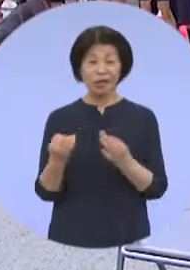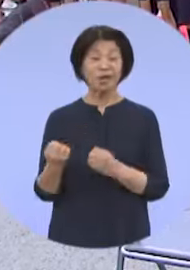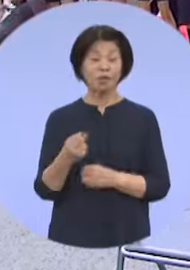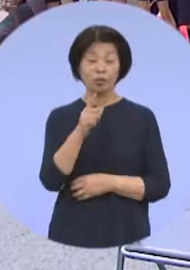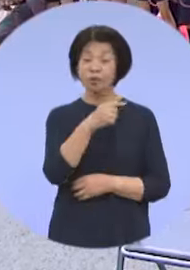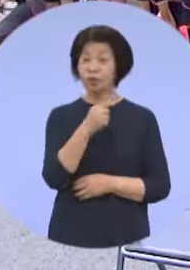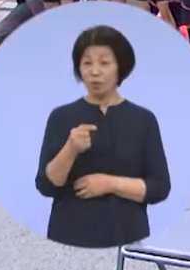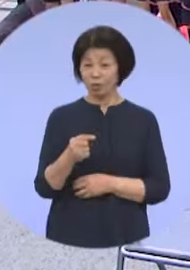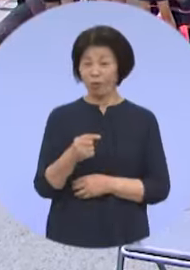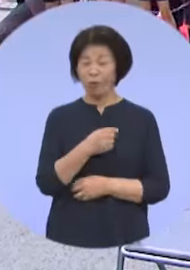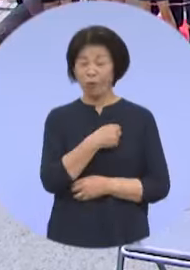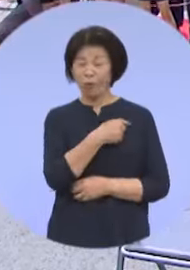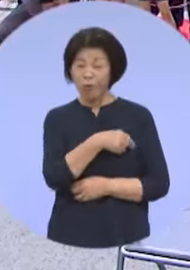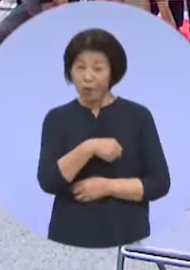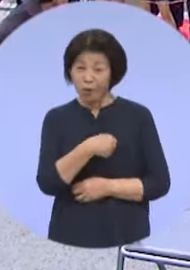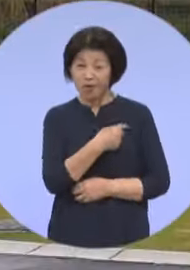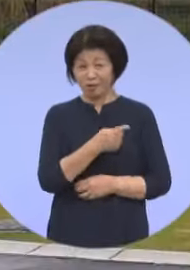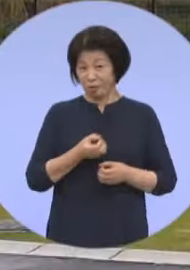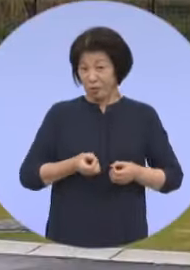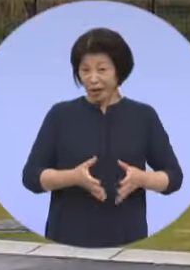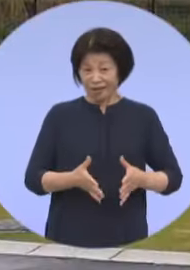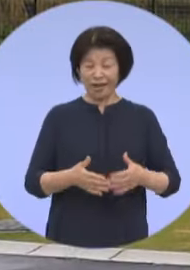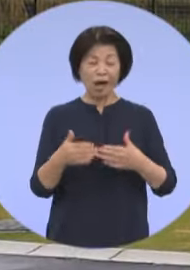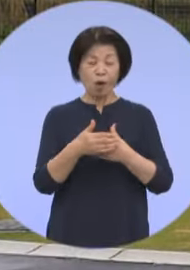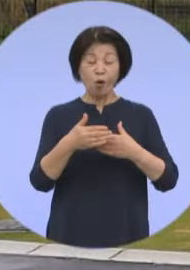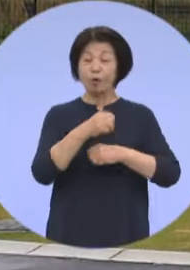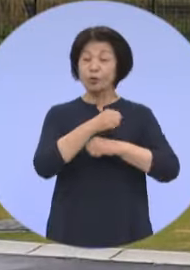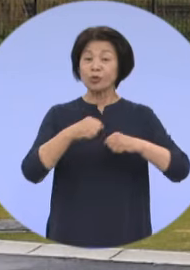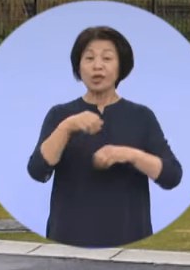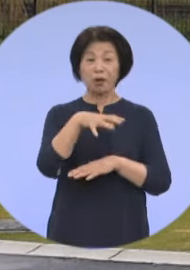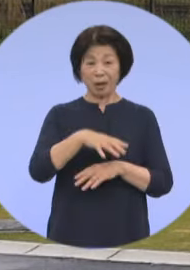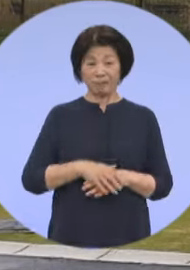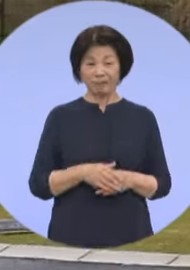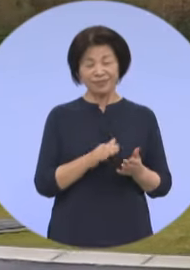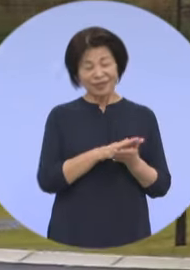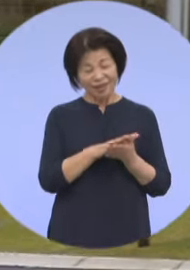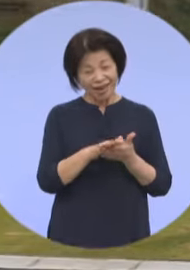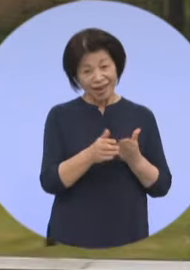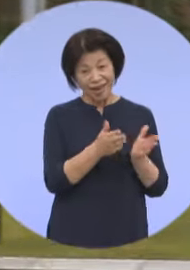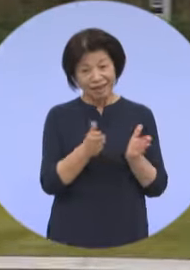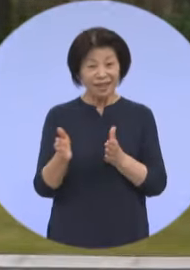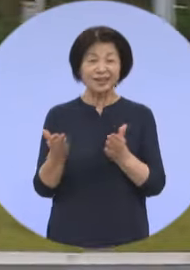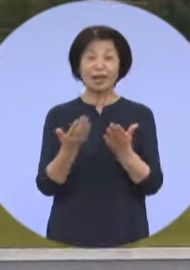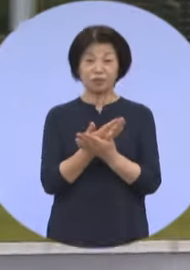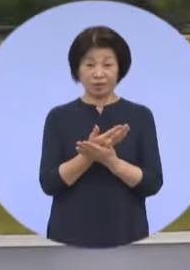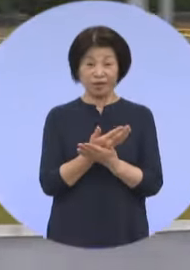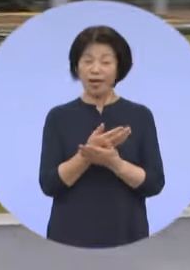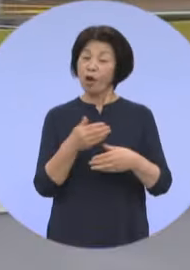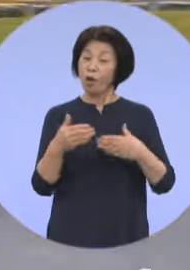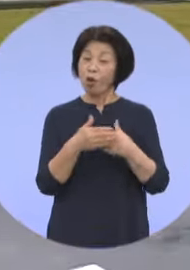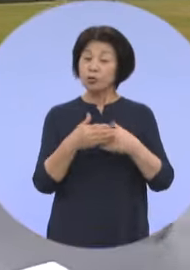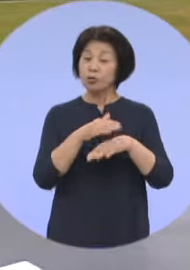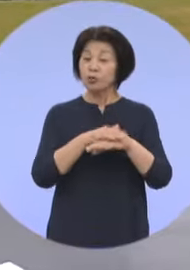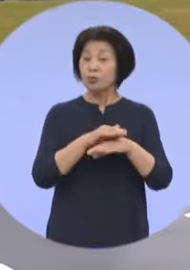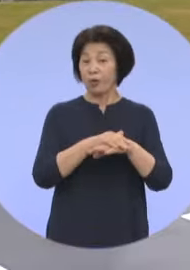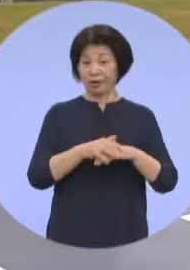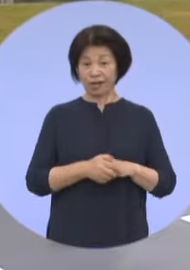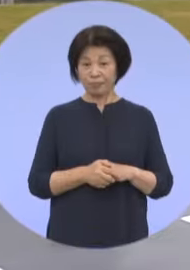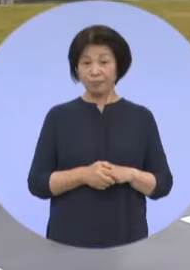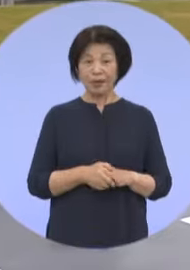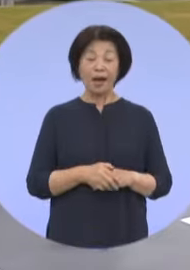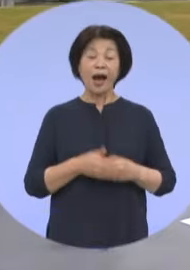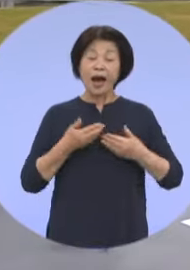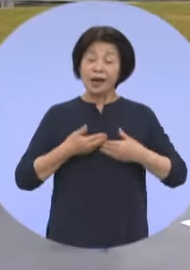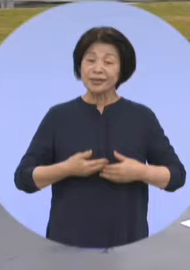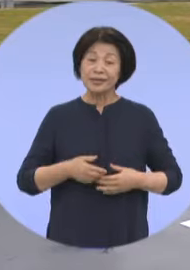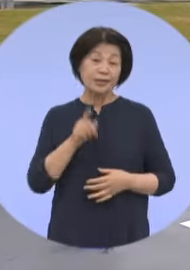思いで生まれた交通広場、整備されたことで、さまざまな交通手段によって安全でスムーズ